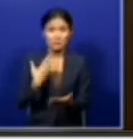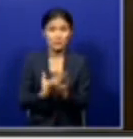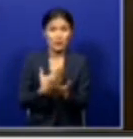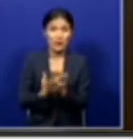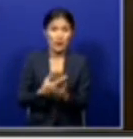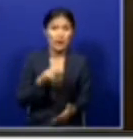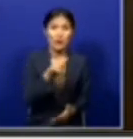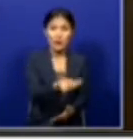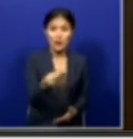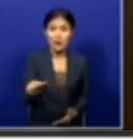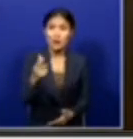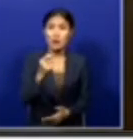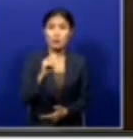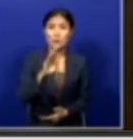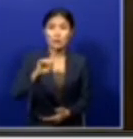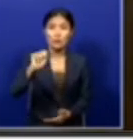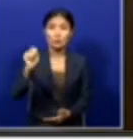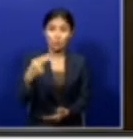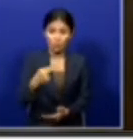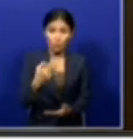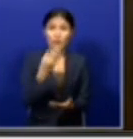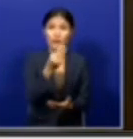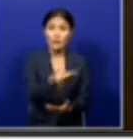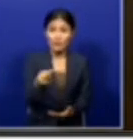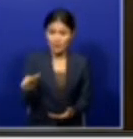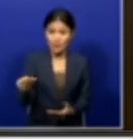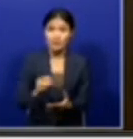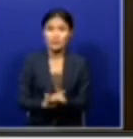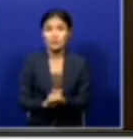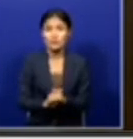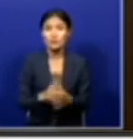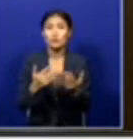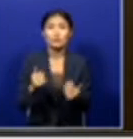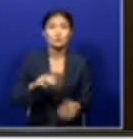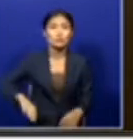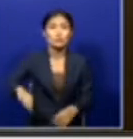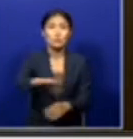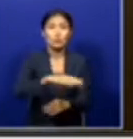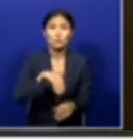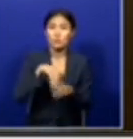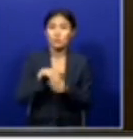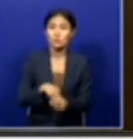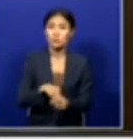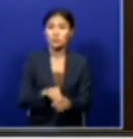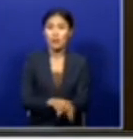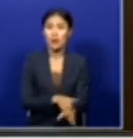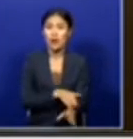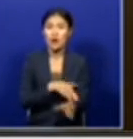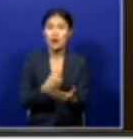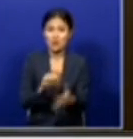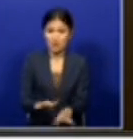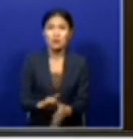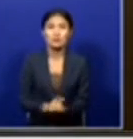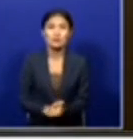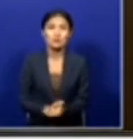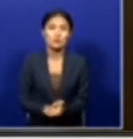ผมเชื่อว่าท่านประธานอยู่สภาแห่งนี้มาก็นานนะครับอาวุโสก็แทบจะมากกว่าคนอื่นเป็นถึง